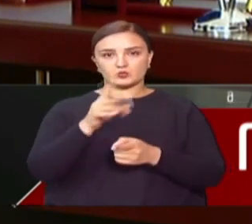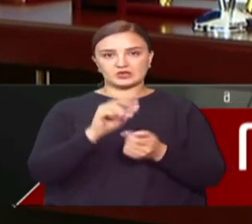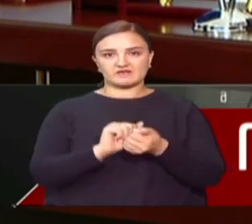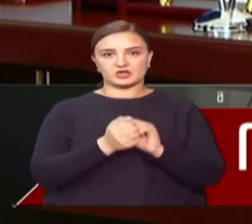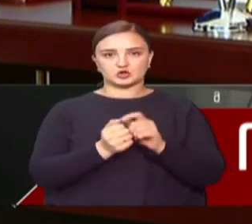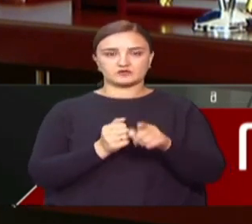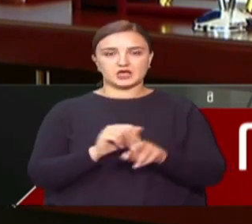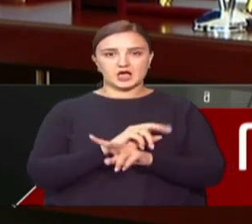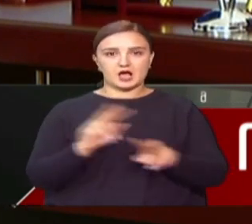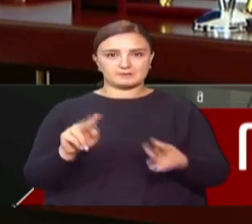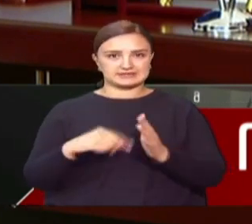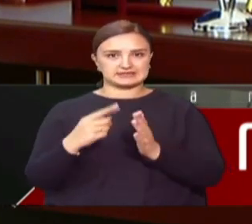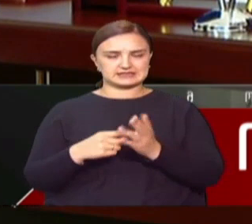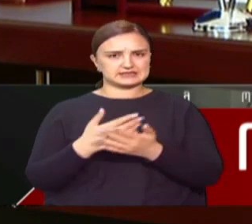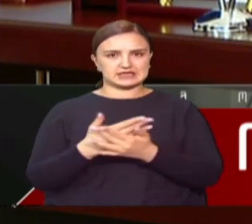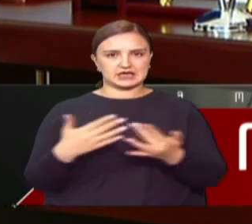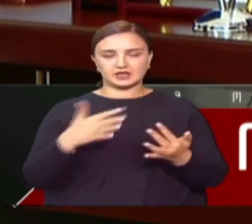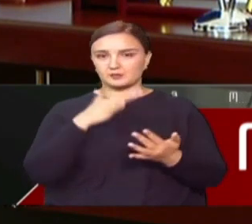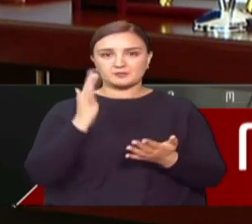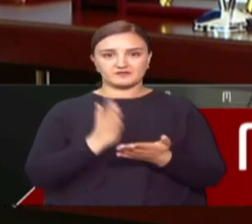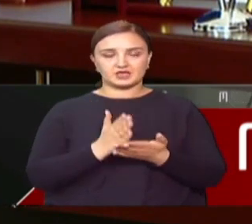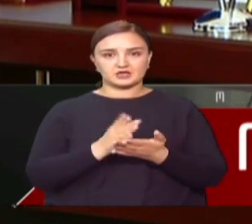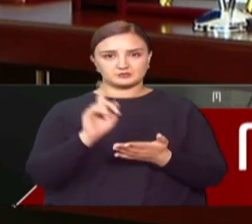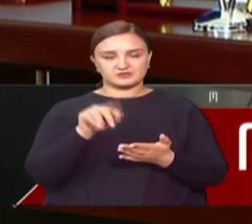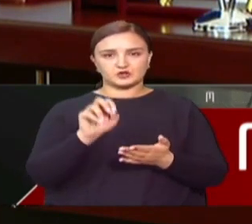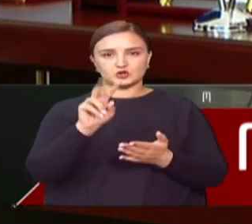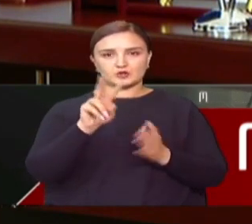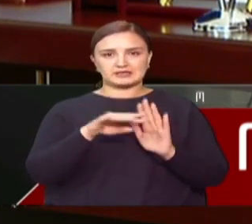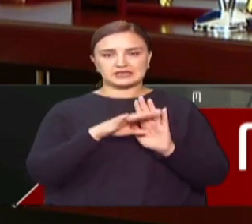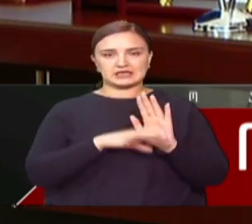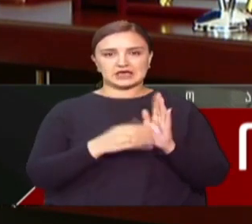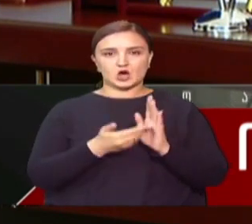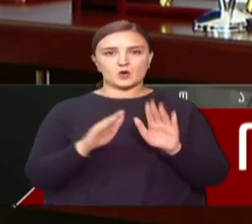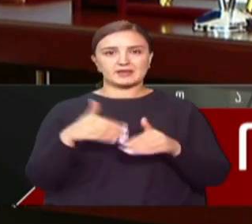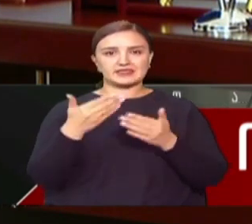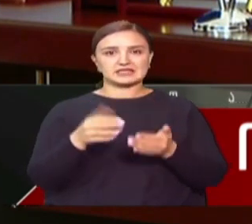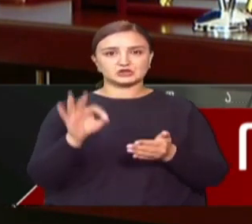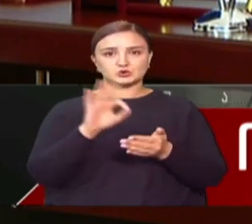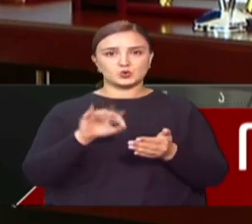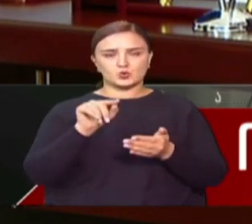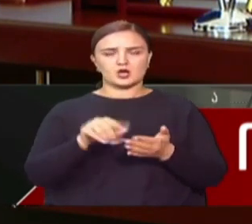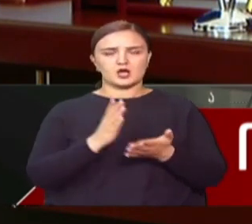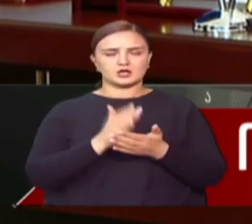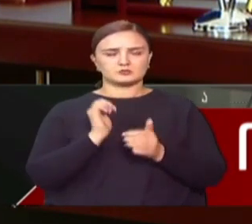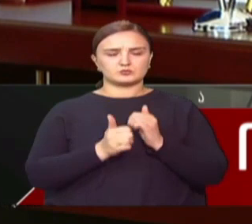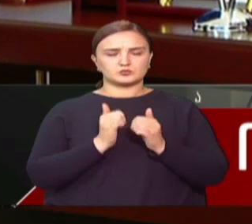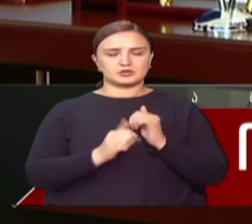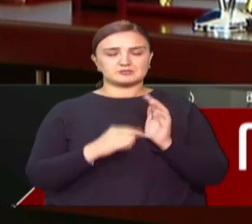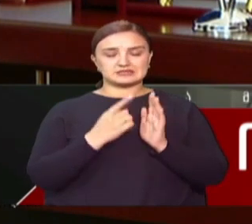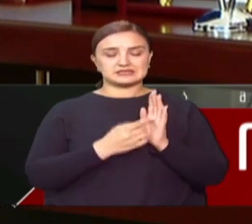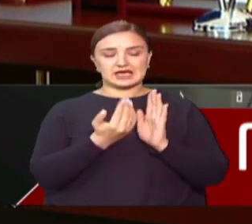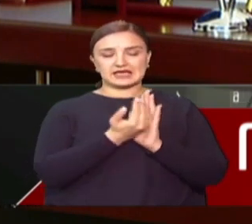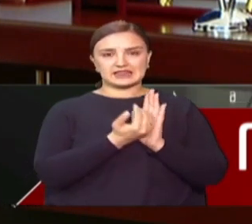stâmz, gausi sa chit hebi. Pe ori este să citeam, ma chiar și stormete recomandării spargleșii, îi colectui să arse bobsrat cum au de să citeam